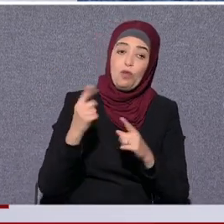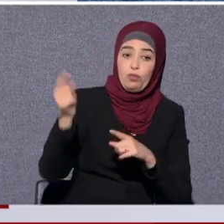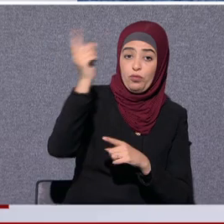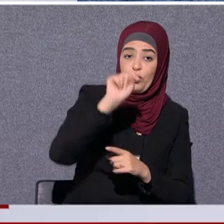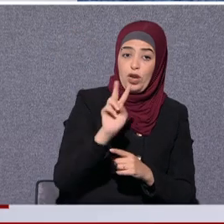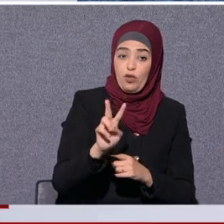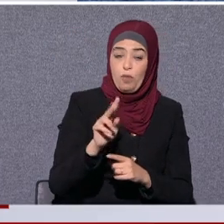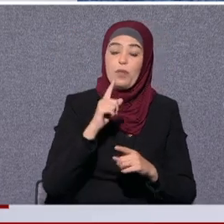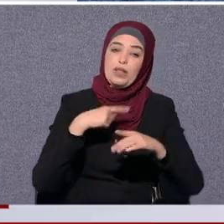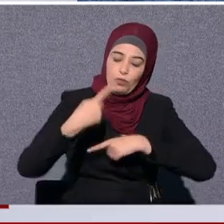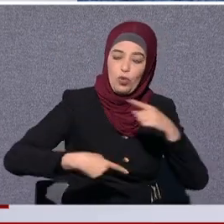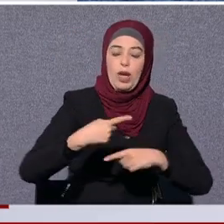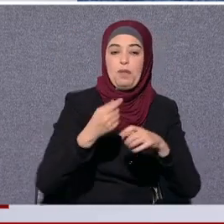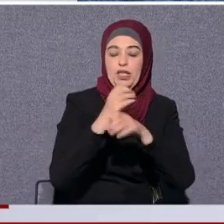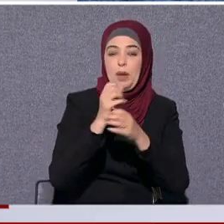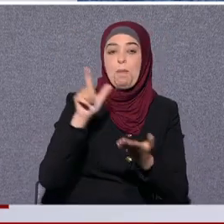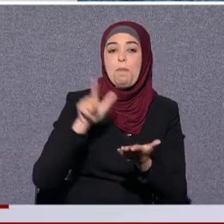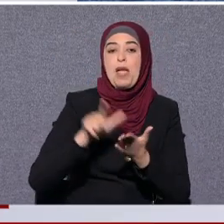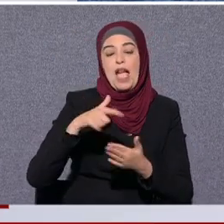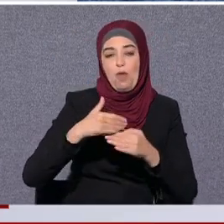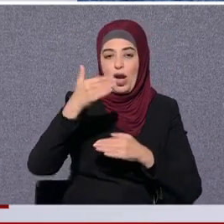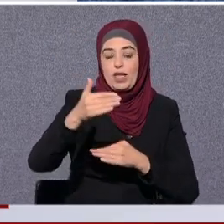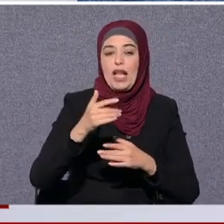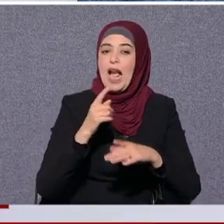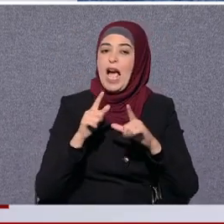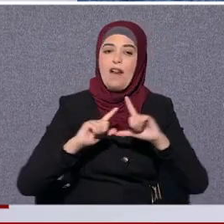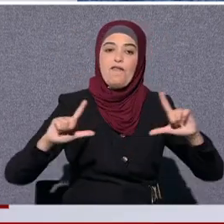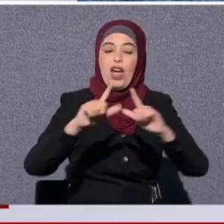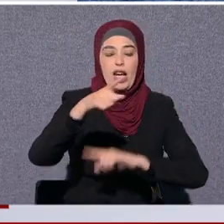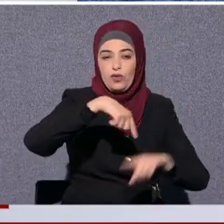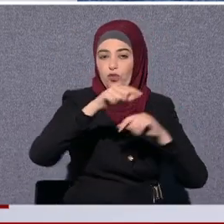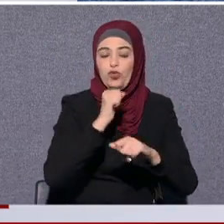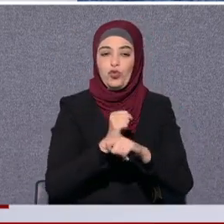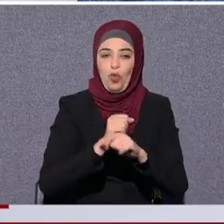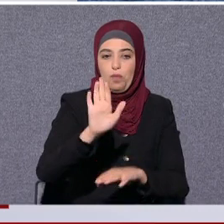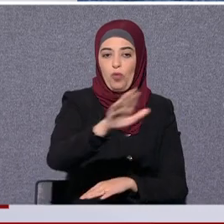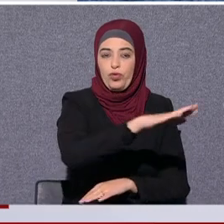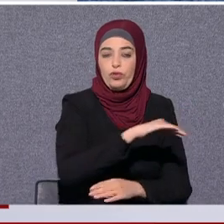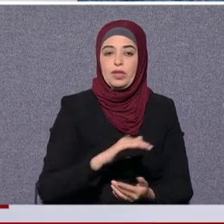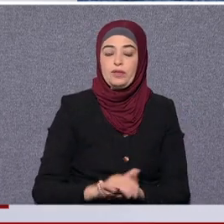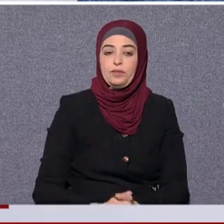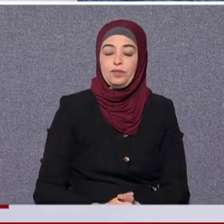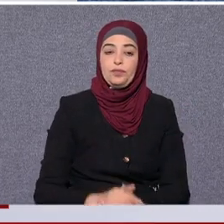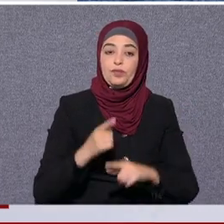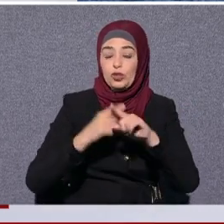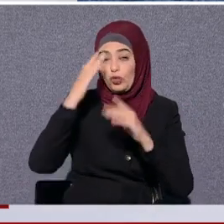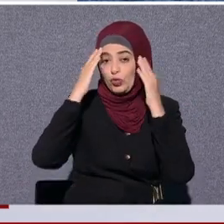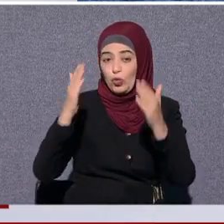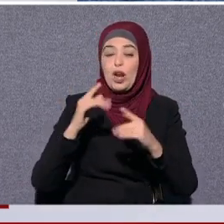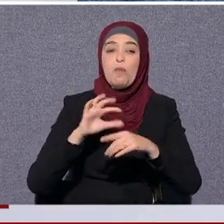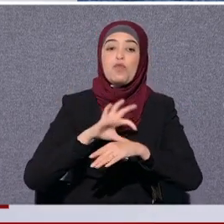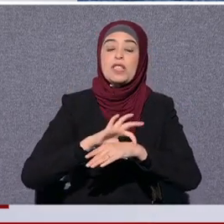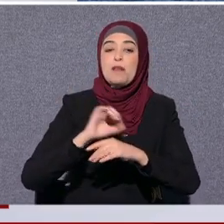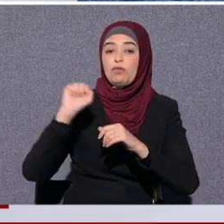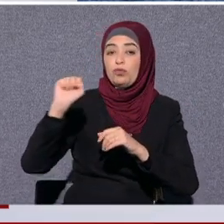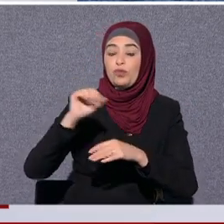إن شاء الله نكمل 100 عينة أو أكثر حسب الفرق في الميدان. كما أشكر مدير مستشفى الأمير